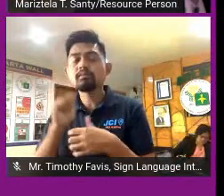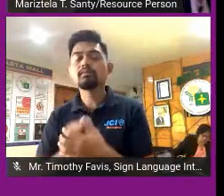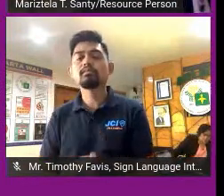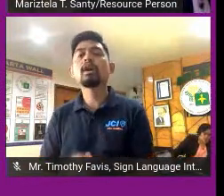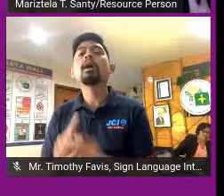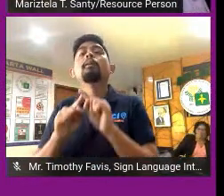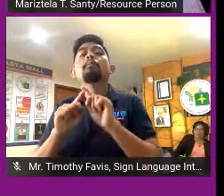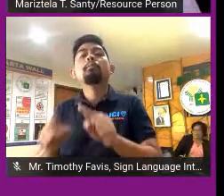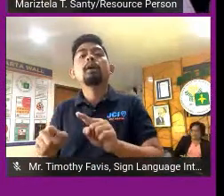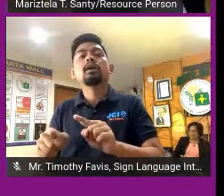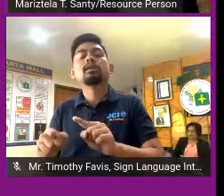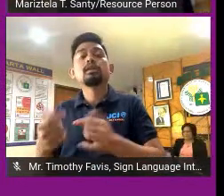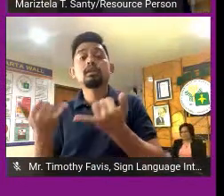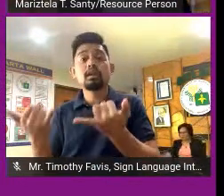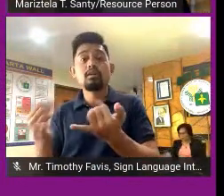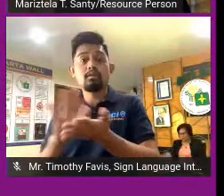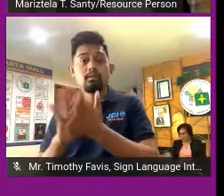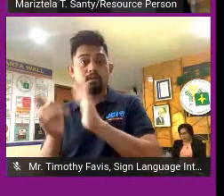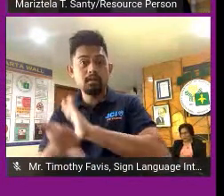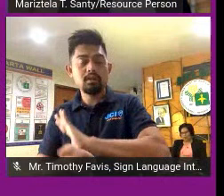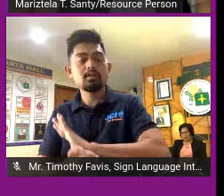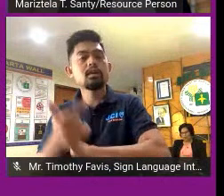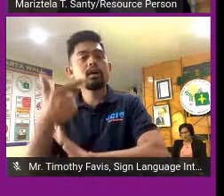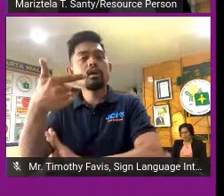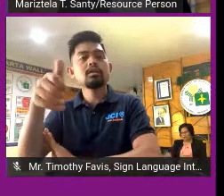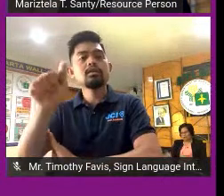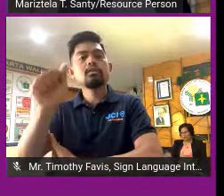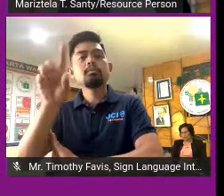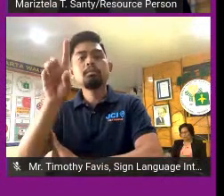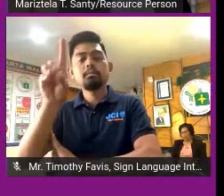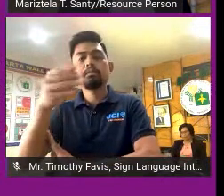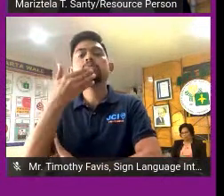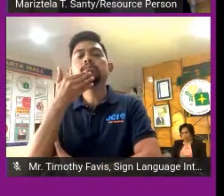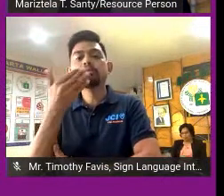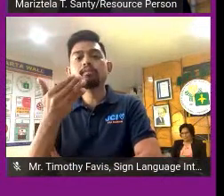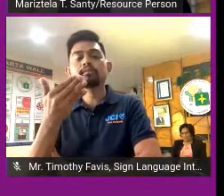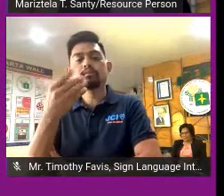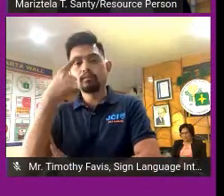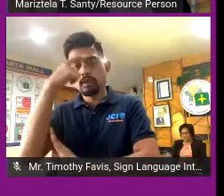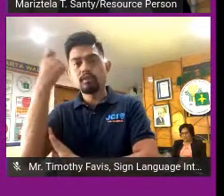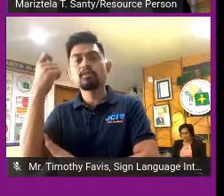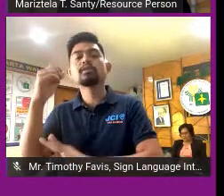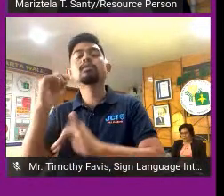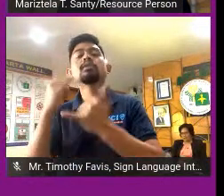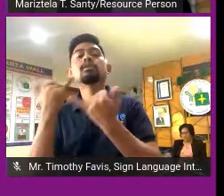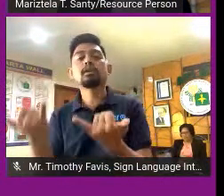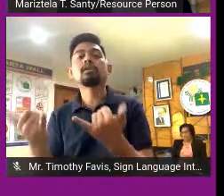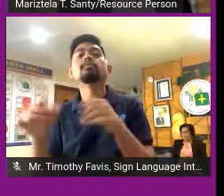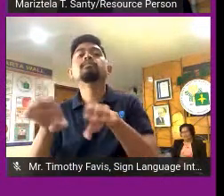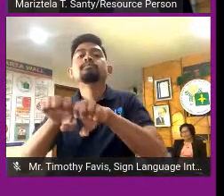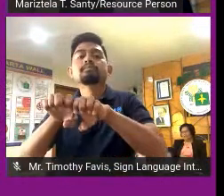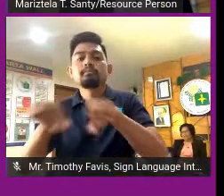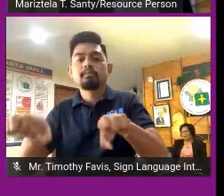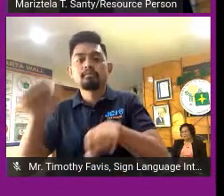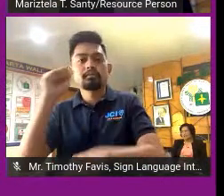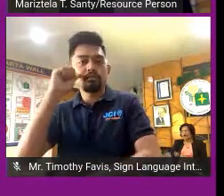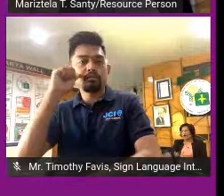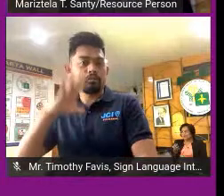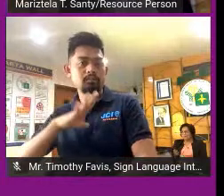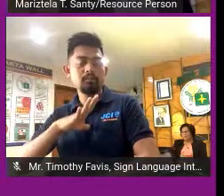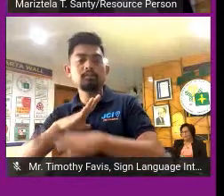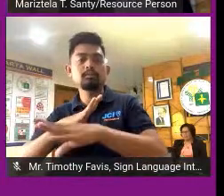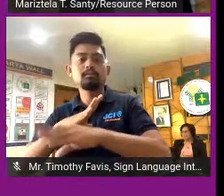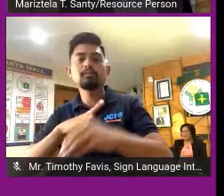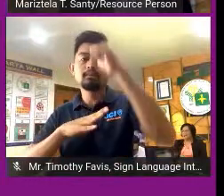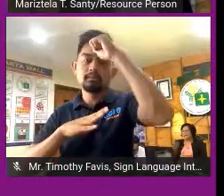development, everybody is given the opportunity, equal opportunity for both men and women. So that in